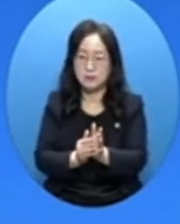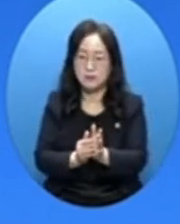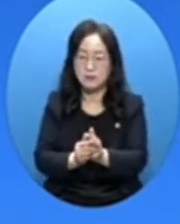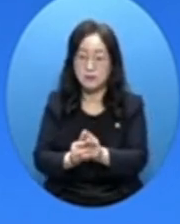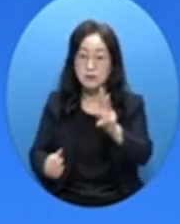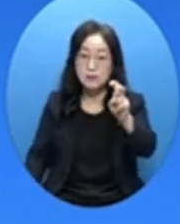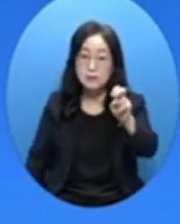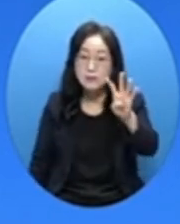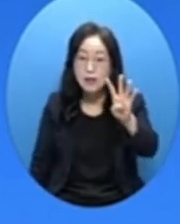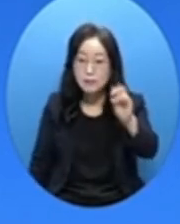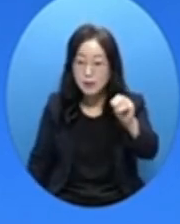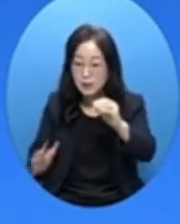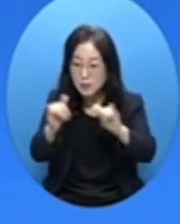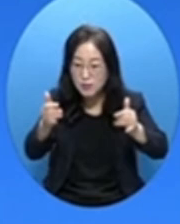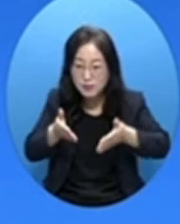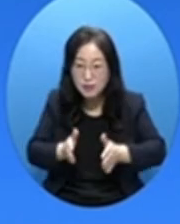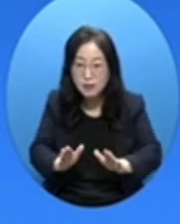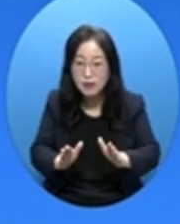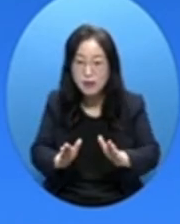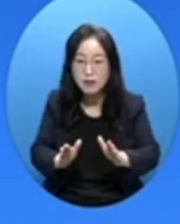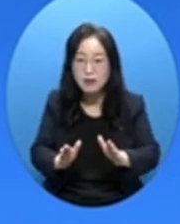24만 명 태어나가지고는